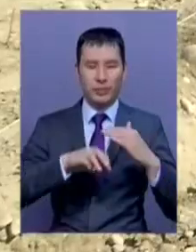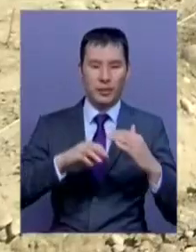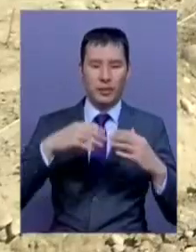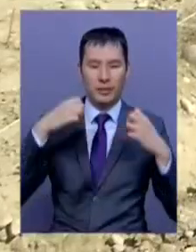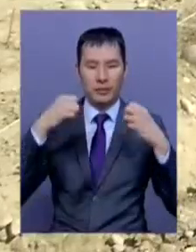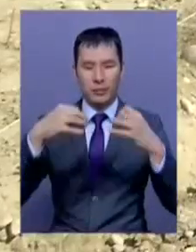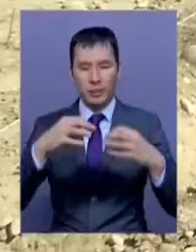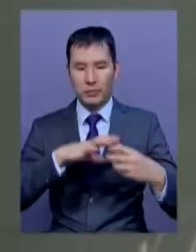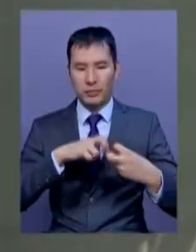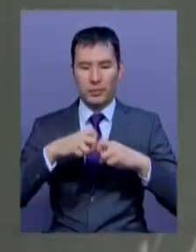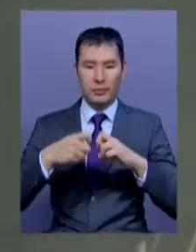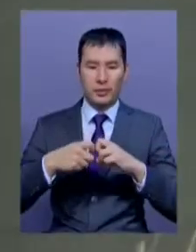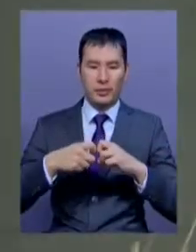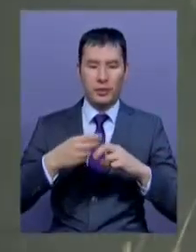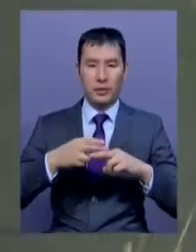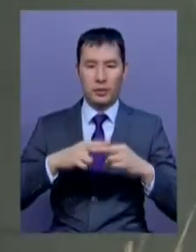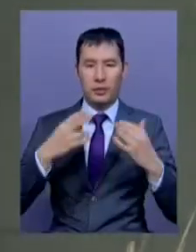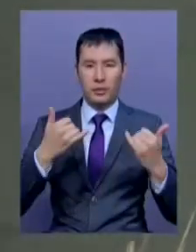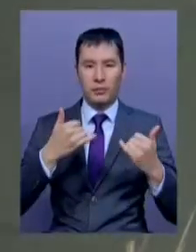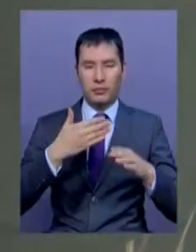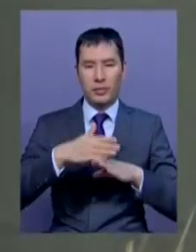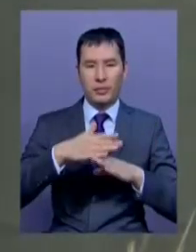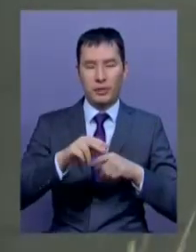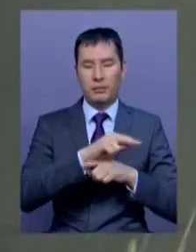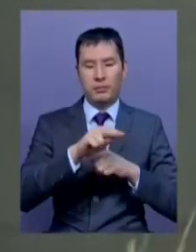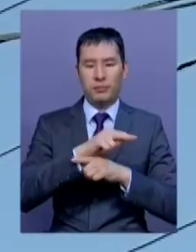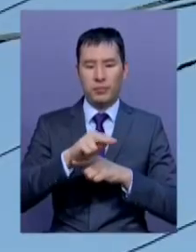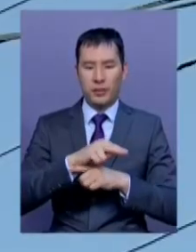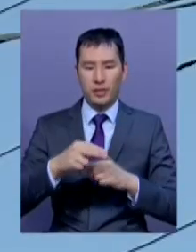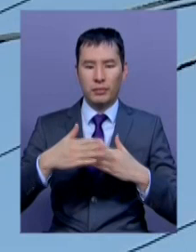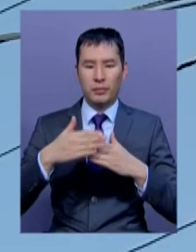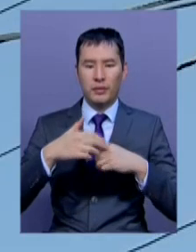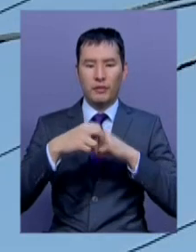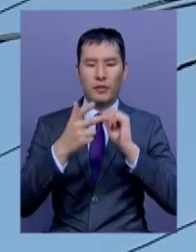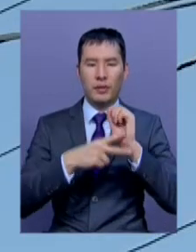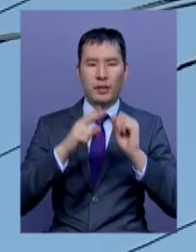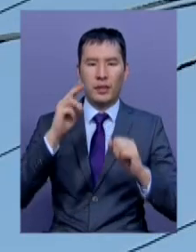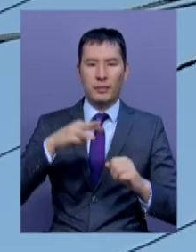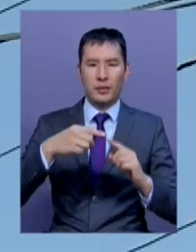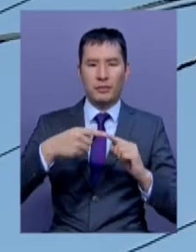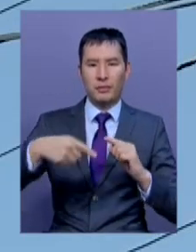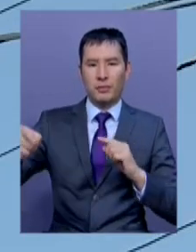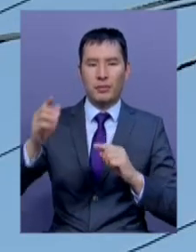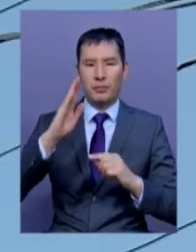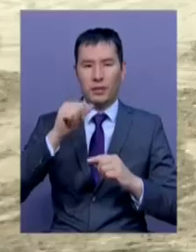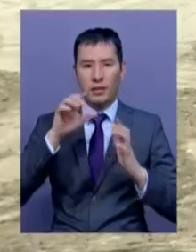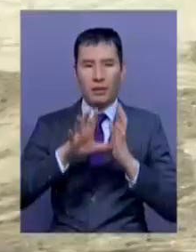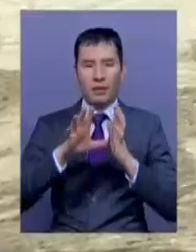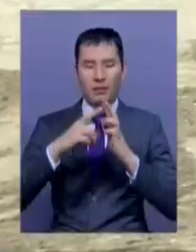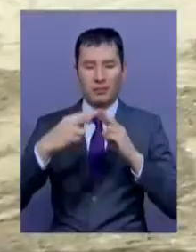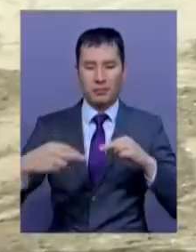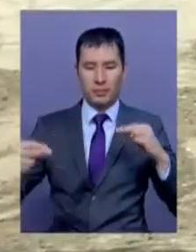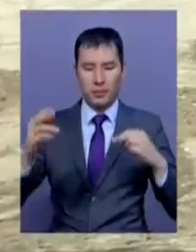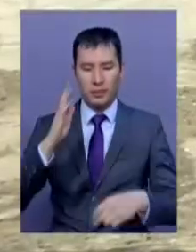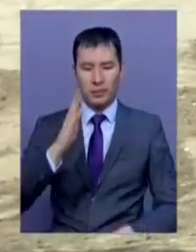еді. Биыл 42 шақырым аумаққа су мен кәріз тартылып, ал 18 шақырым жолға жарық бағандар орнатылады. Желтоқсан айында 830-дан астам үй